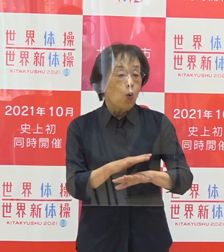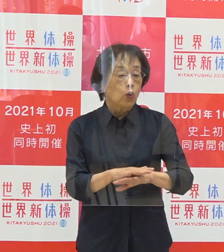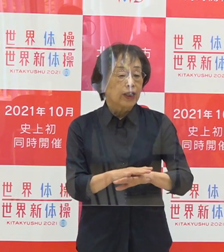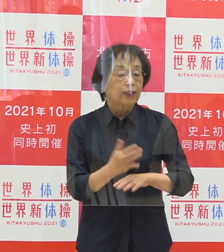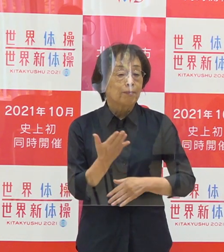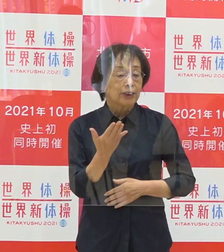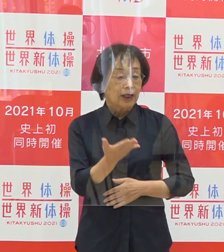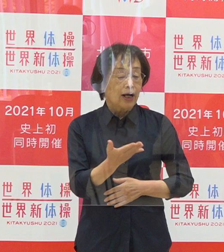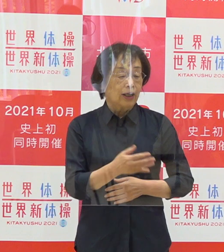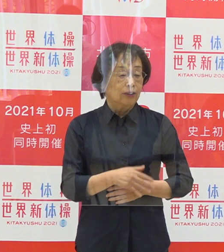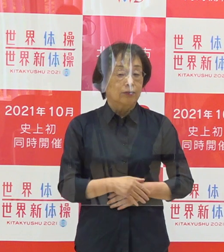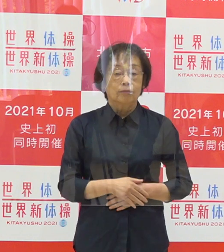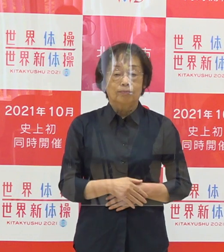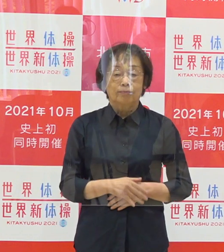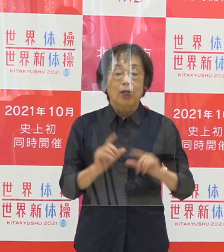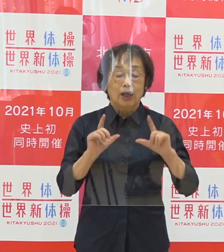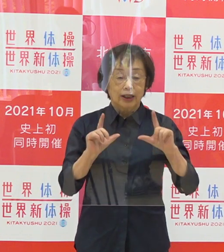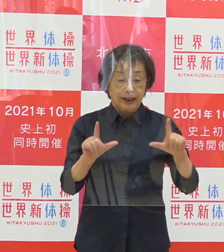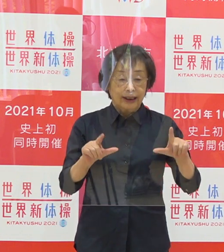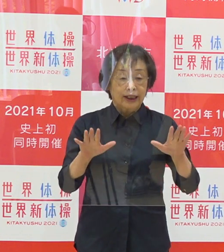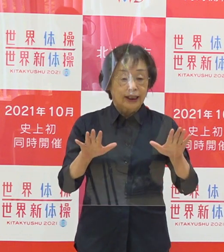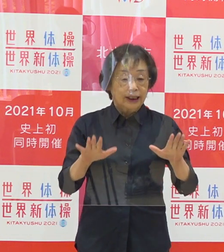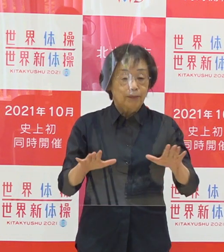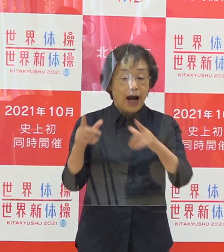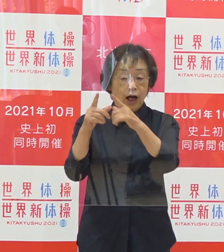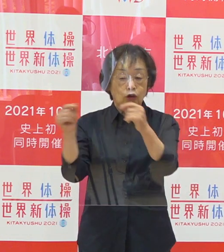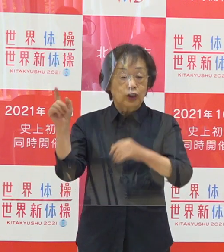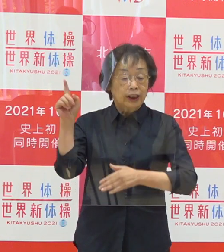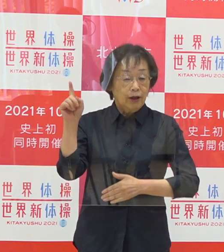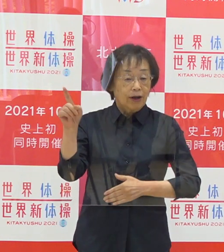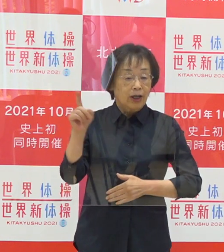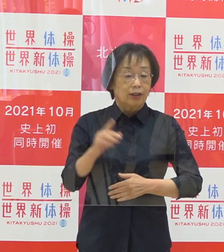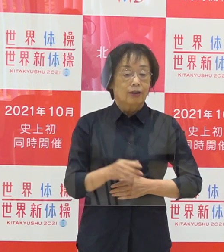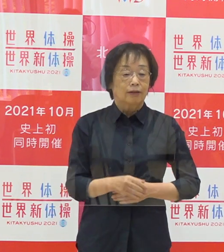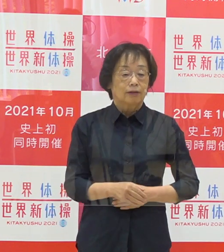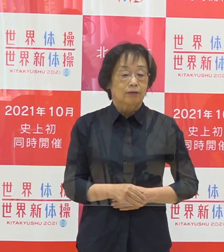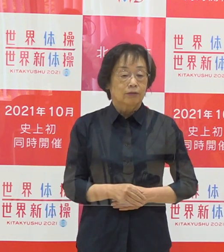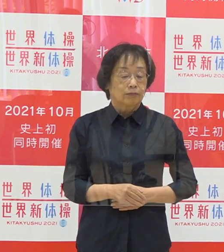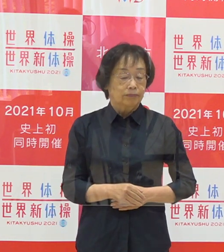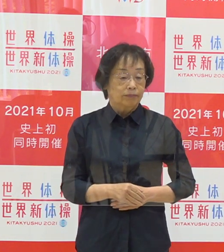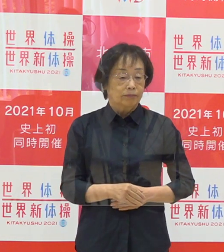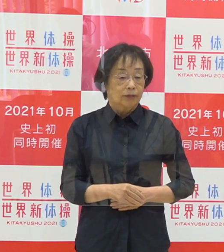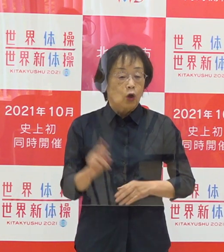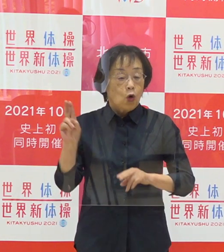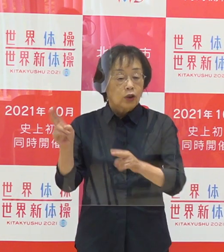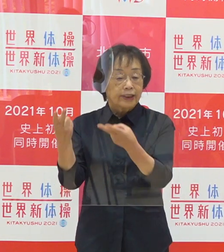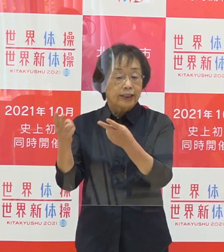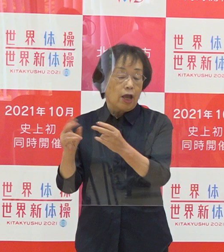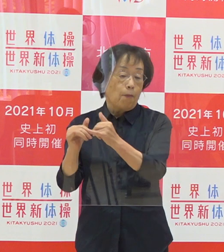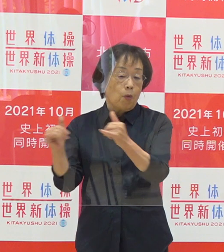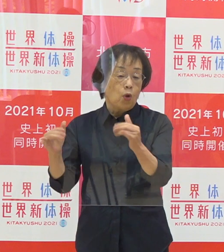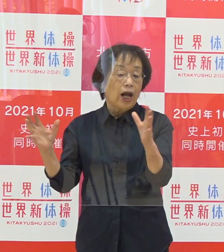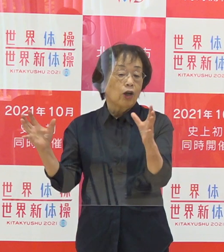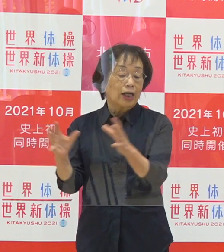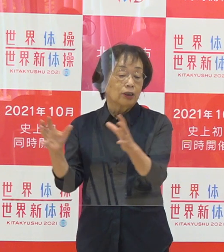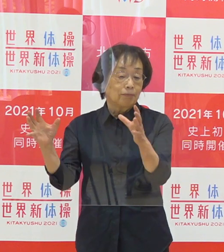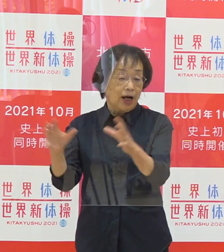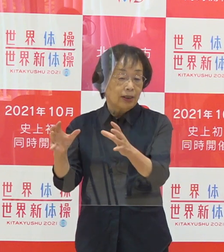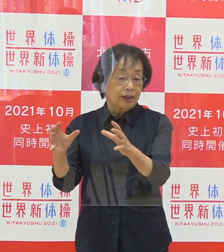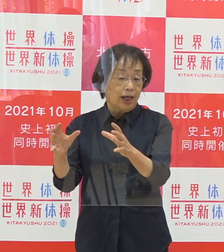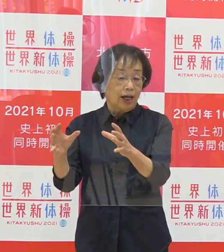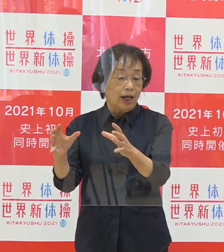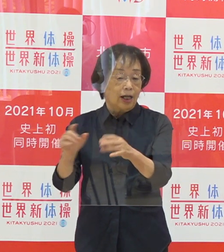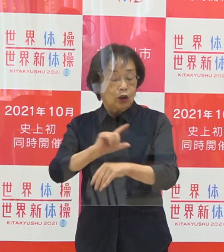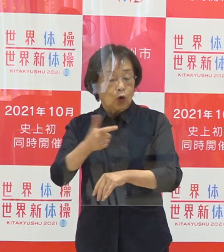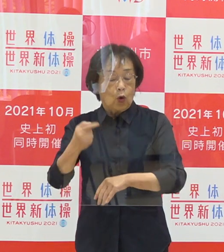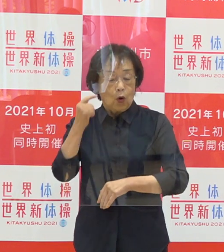ほしいです。 今、国の方でも、医療専門家を交えた分科会におけましても、鋭意検